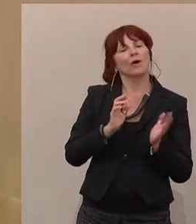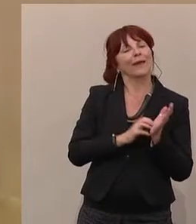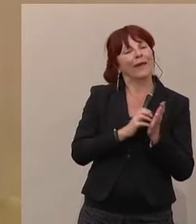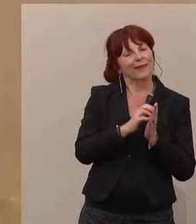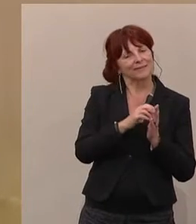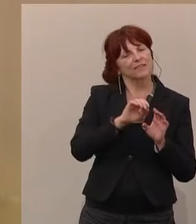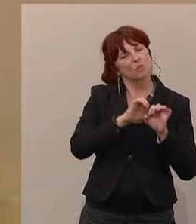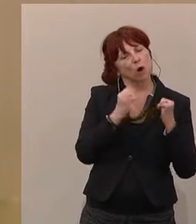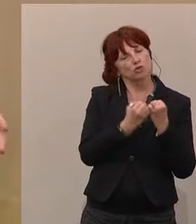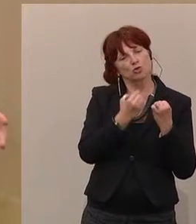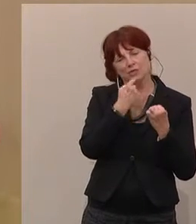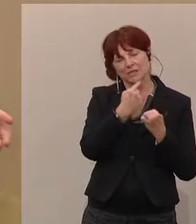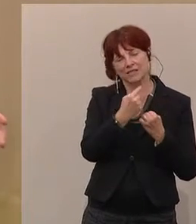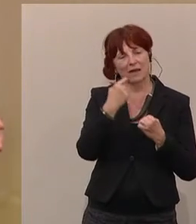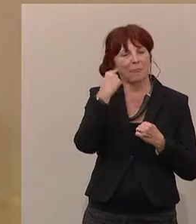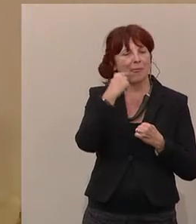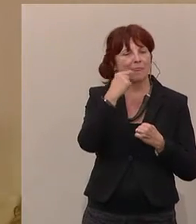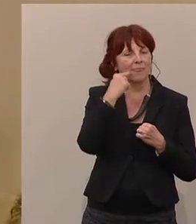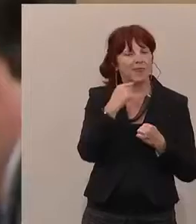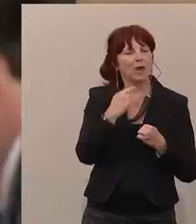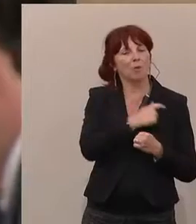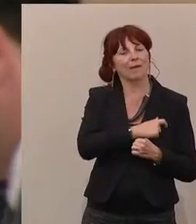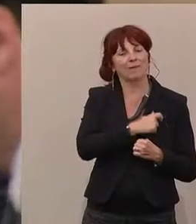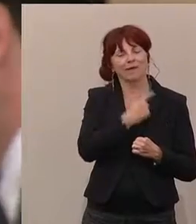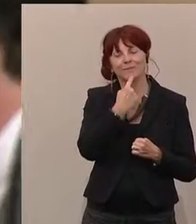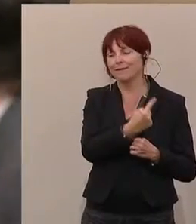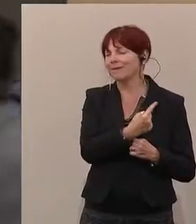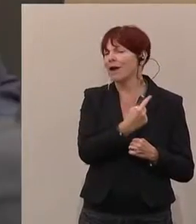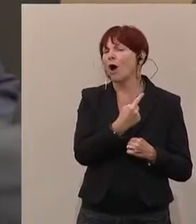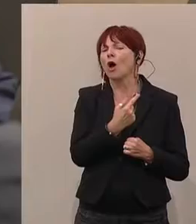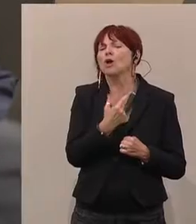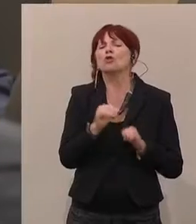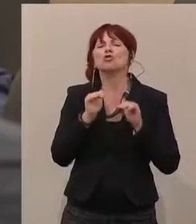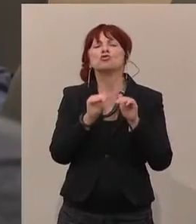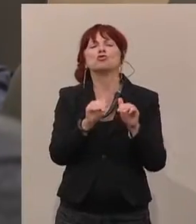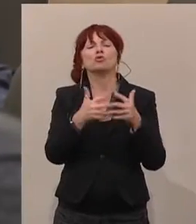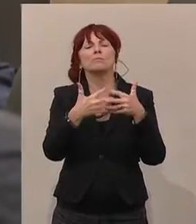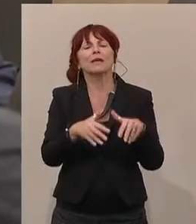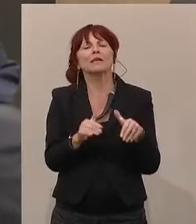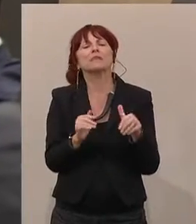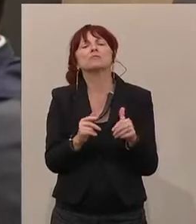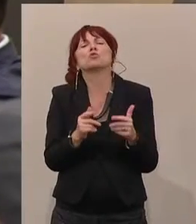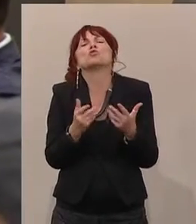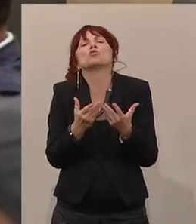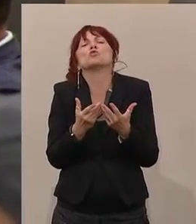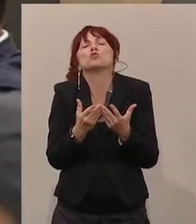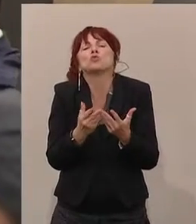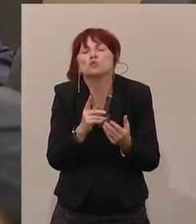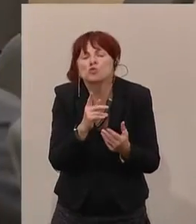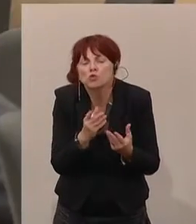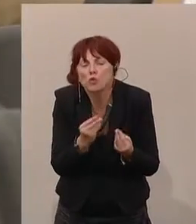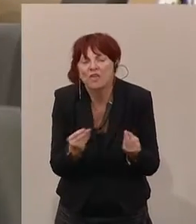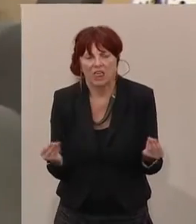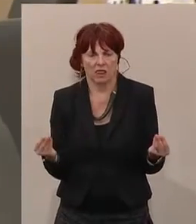die Schutzmechanismen zu sehr reduziert werden könnten. Das Beispiel, das Frau Dr. Gries angesprochen hat im Ausschuss, war, dass bei der